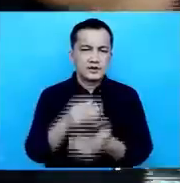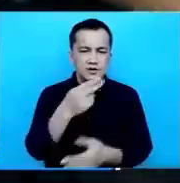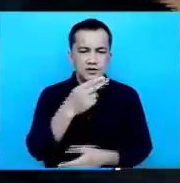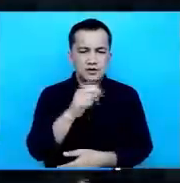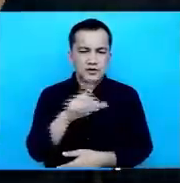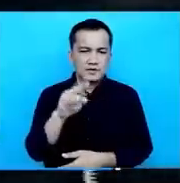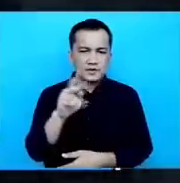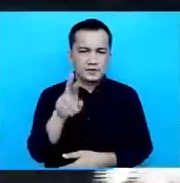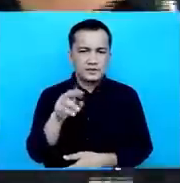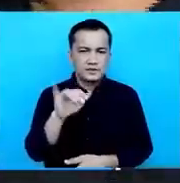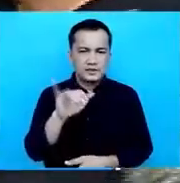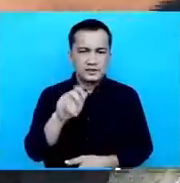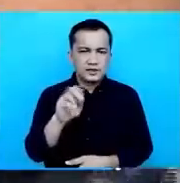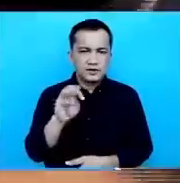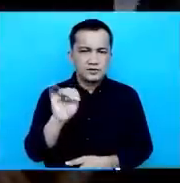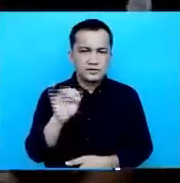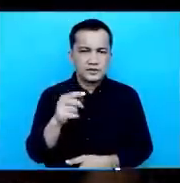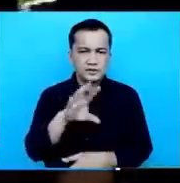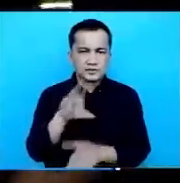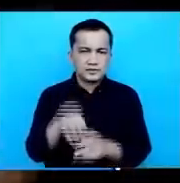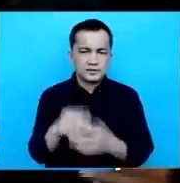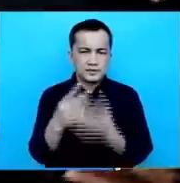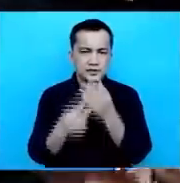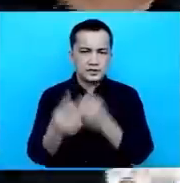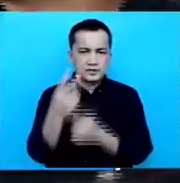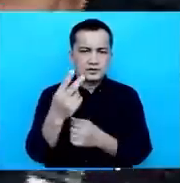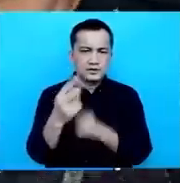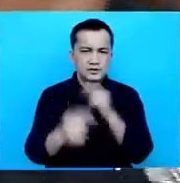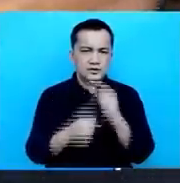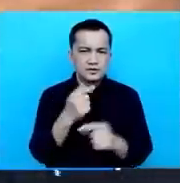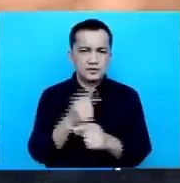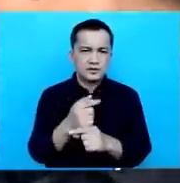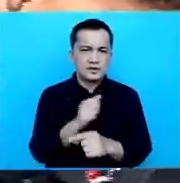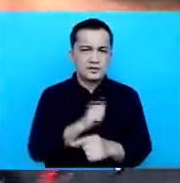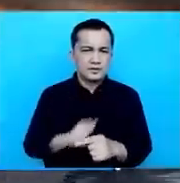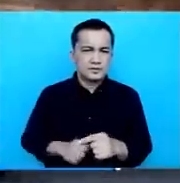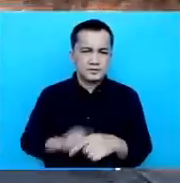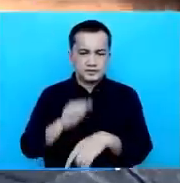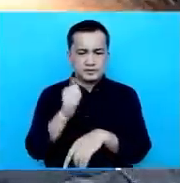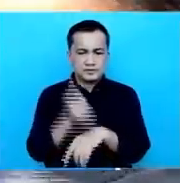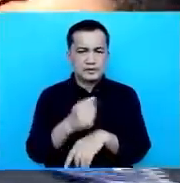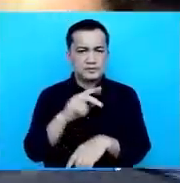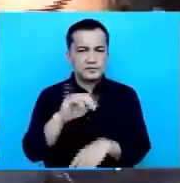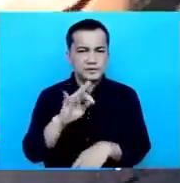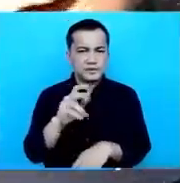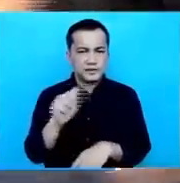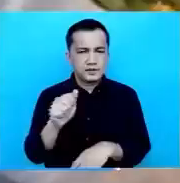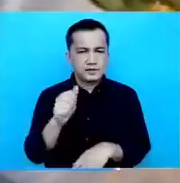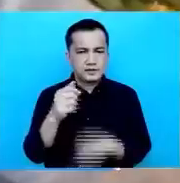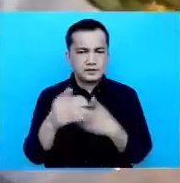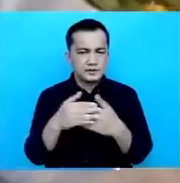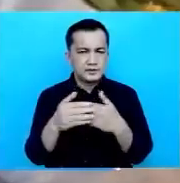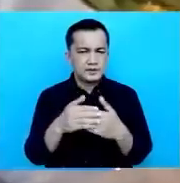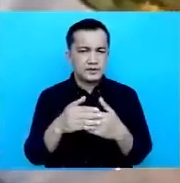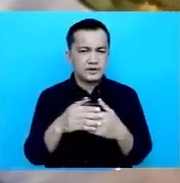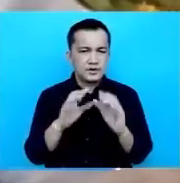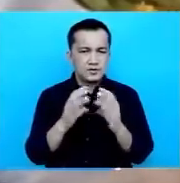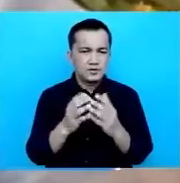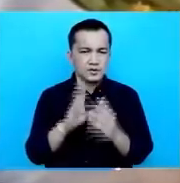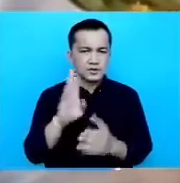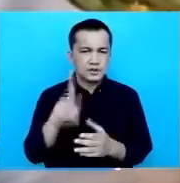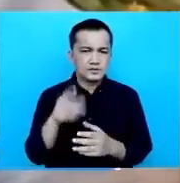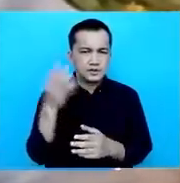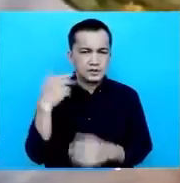Ming. Kabilang ang dalawa sa mga global ambassador na itinalaga ng FIBA para sa papalapit na World Cup. Maging ang